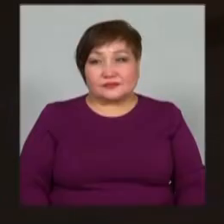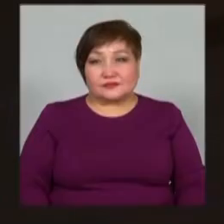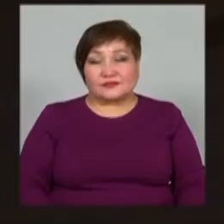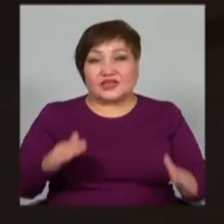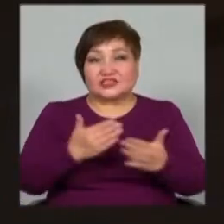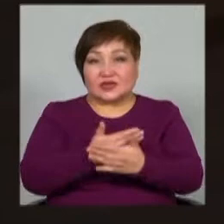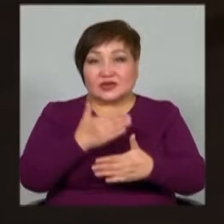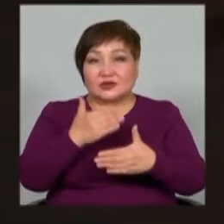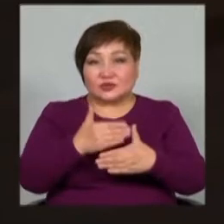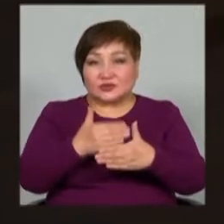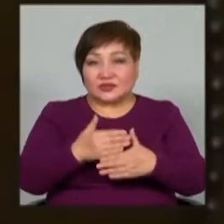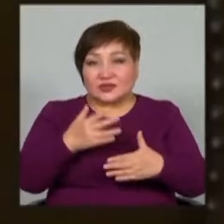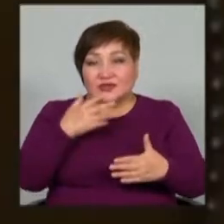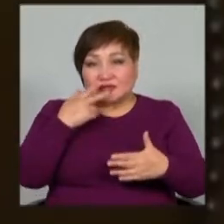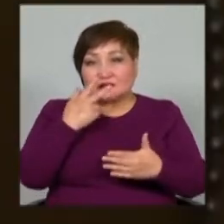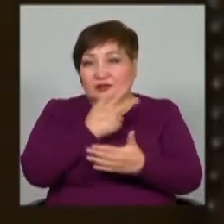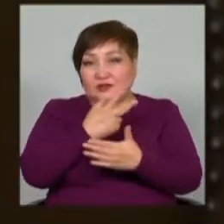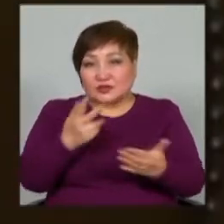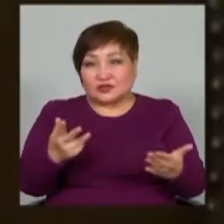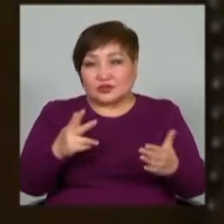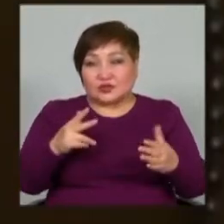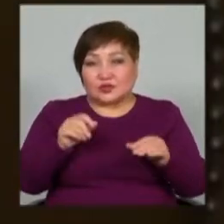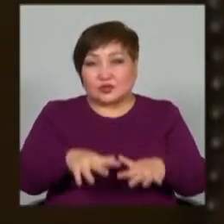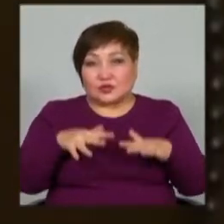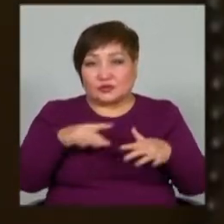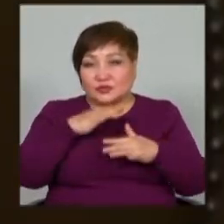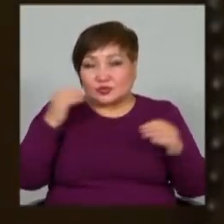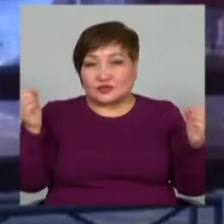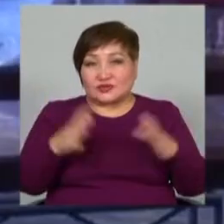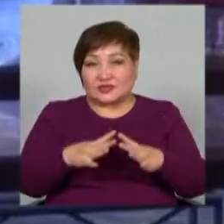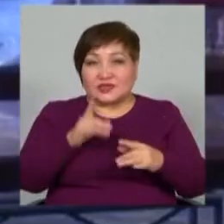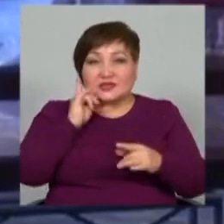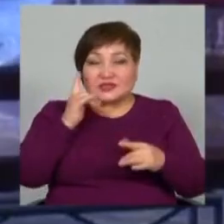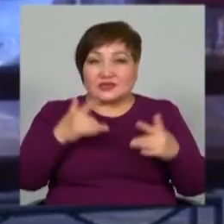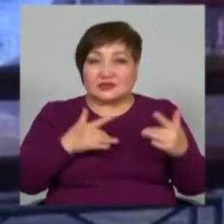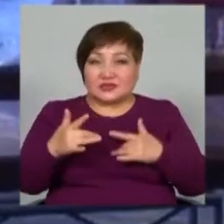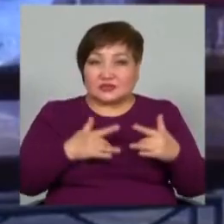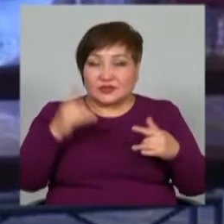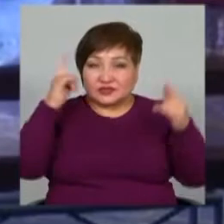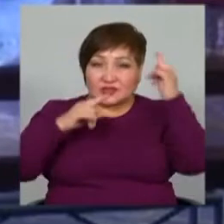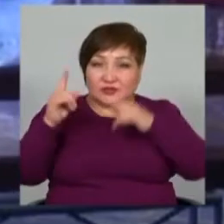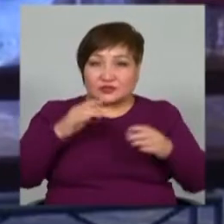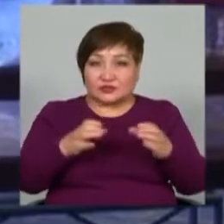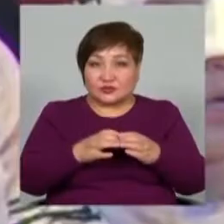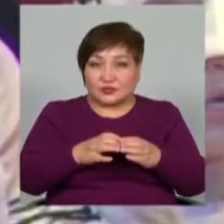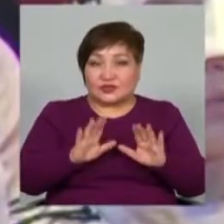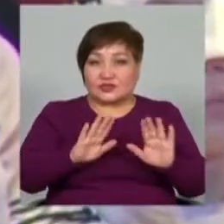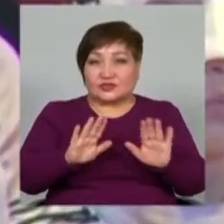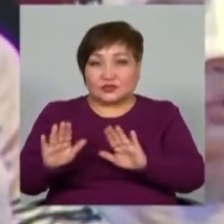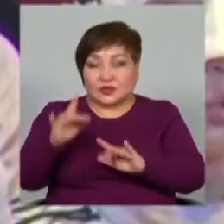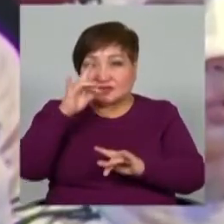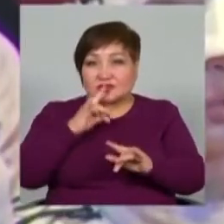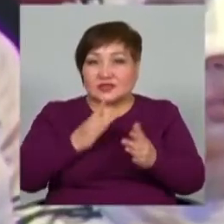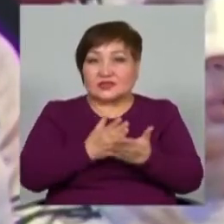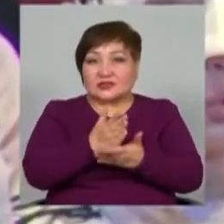Жаңа қойылымды тамашалауға көрермен көп жиналды. Жастар театрының шығармашылық ұжымымен қоюшы режиссер, Қазақстанның еңбек сіңірген қайраткері